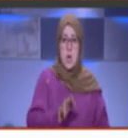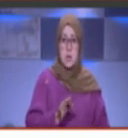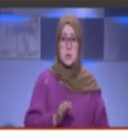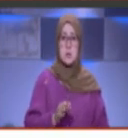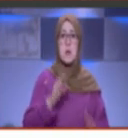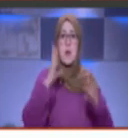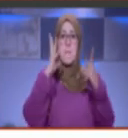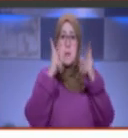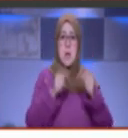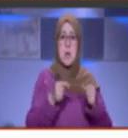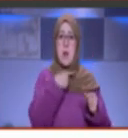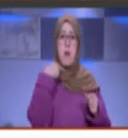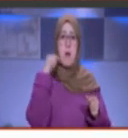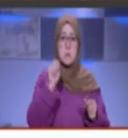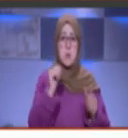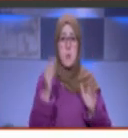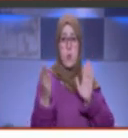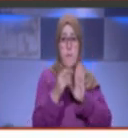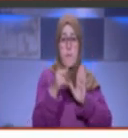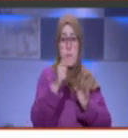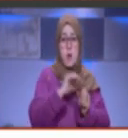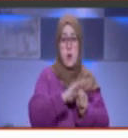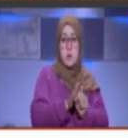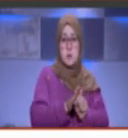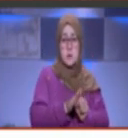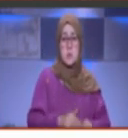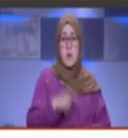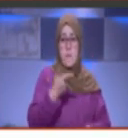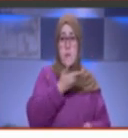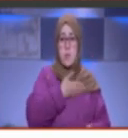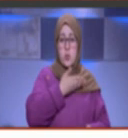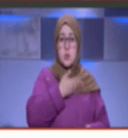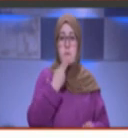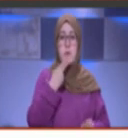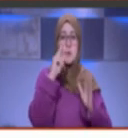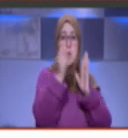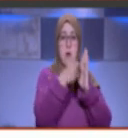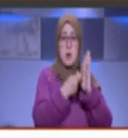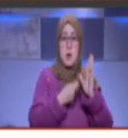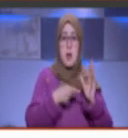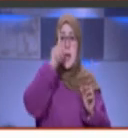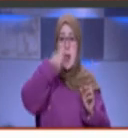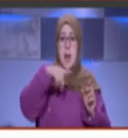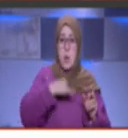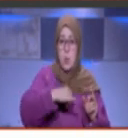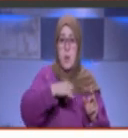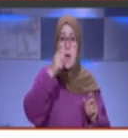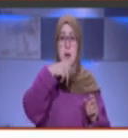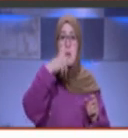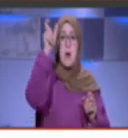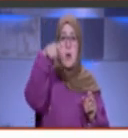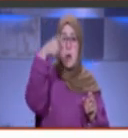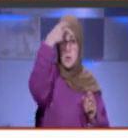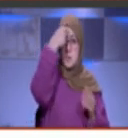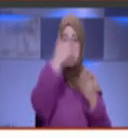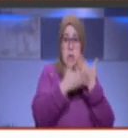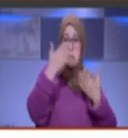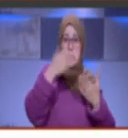غرفة العمليات الخاصة بمكافحة كورونا في روسيا في تقريرها اليومي أن الإصابات الجديدة